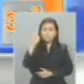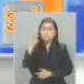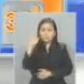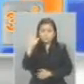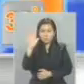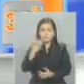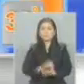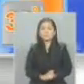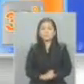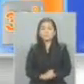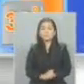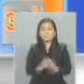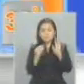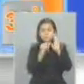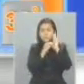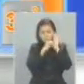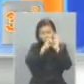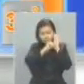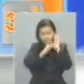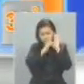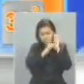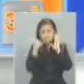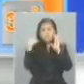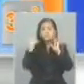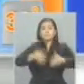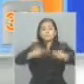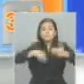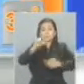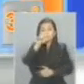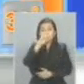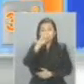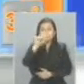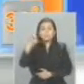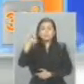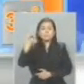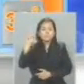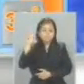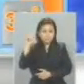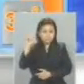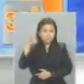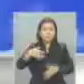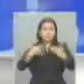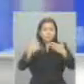ซลเซียสสำหรับกรุงเทพและปริมณฑลอุณหภูมิระหว่าง 26-34 องศาเซลเซียส